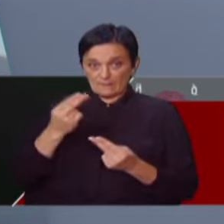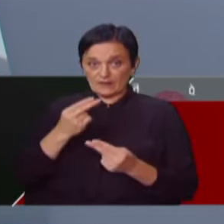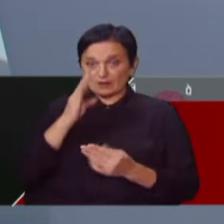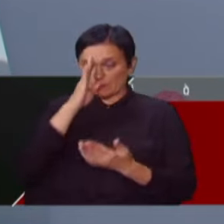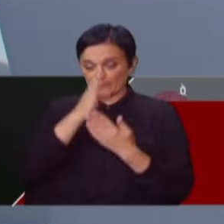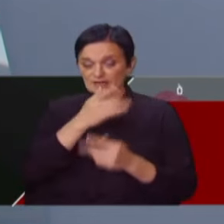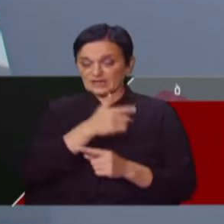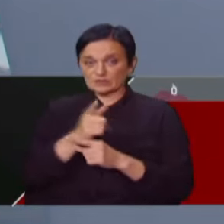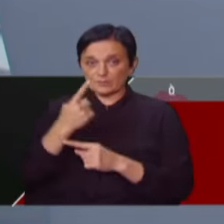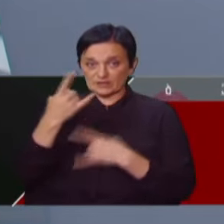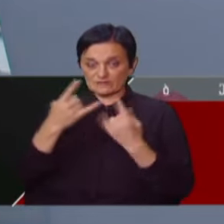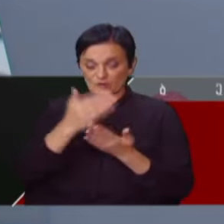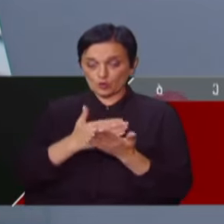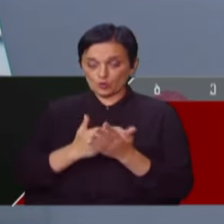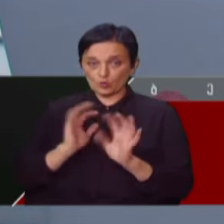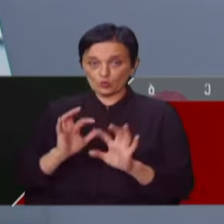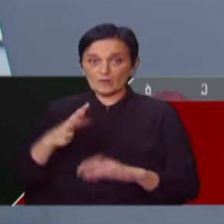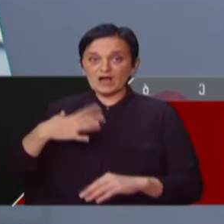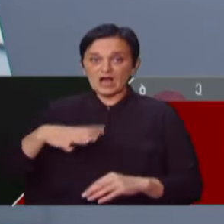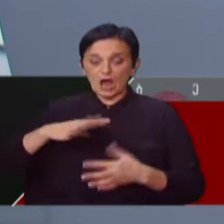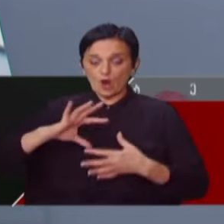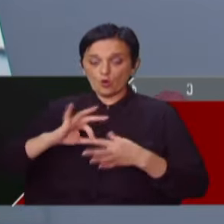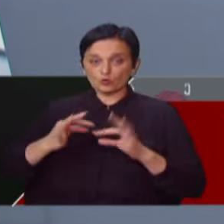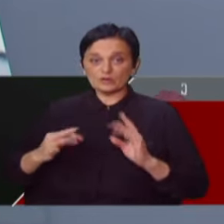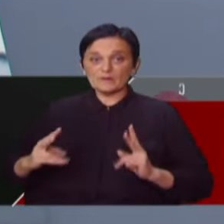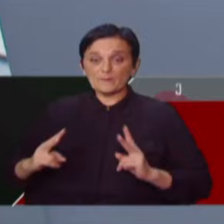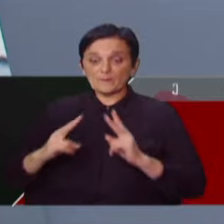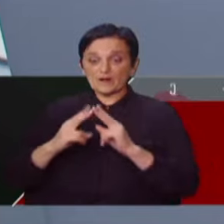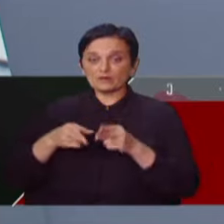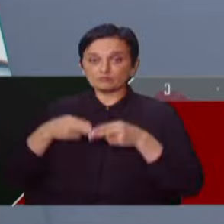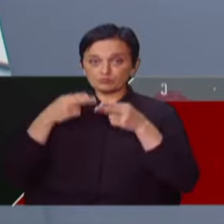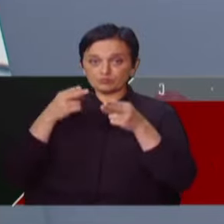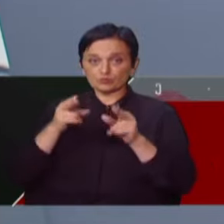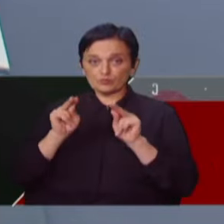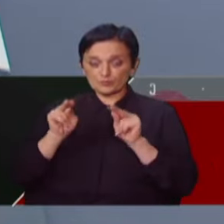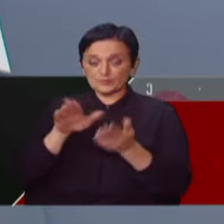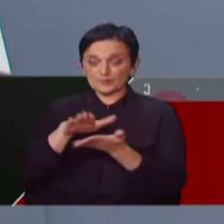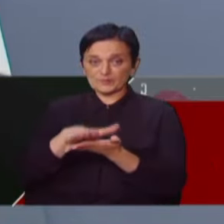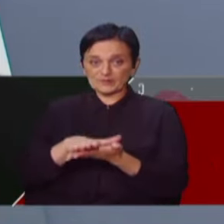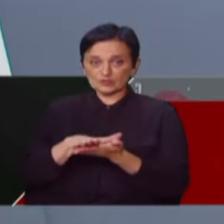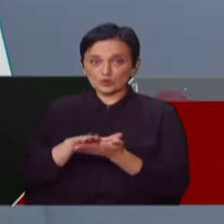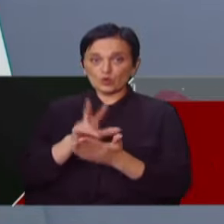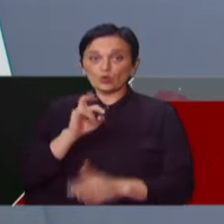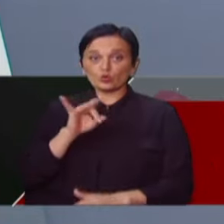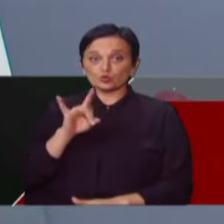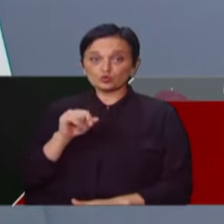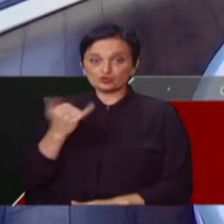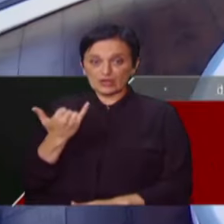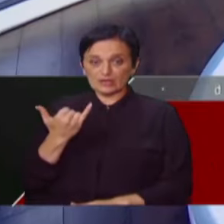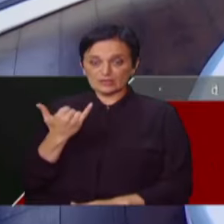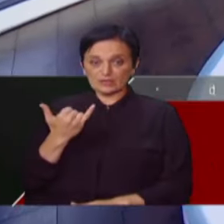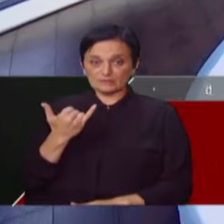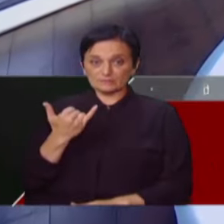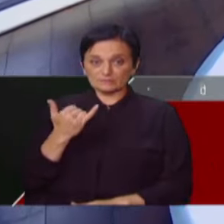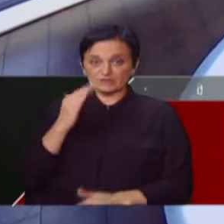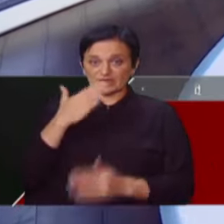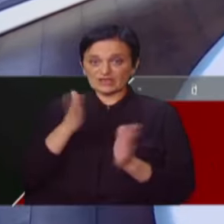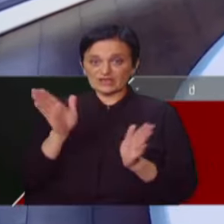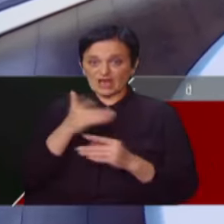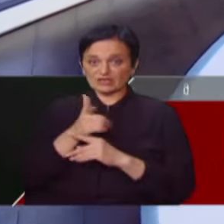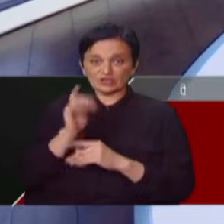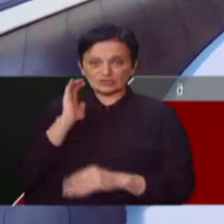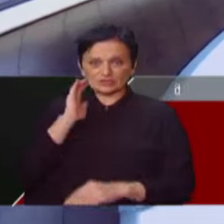pirveli arxivs runelqobs dges kartvelma olimpielebma Parizshi gamgzavrebis tsin Olimpiuri pitsi dades Levan Ghudushauri shemogvertoba akhla aghia etershi